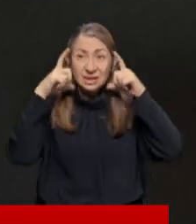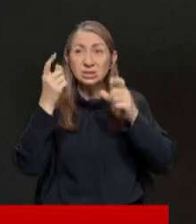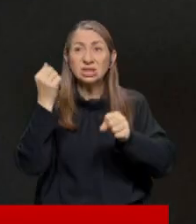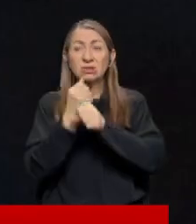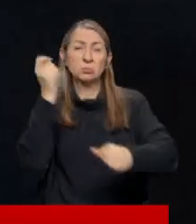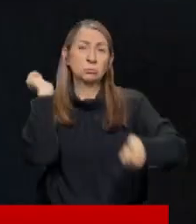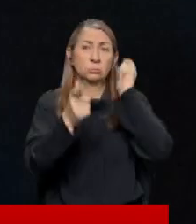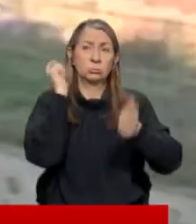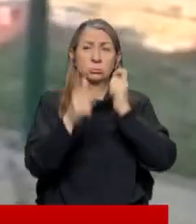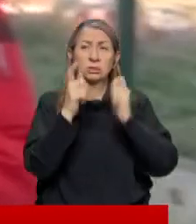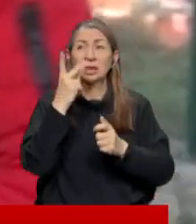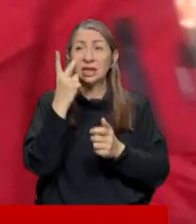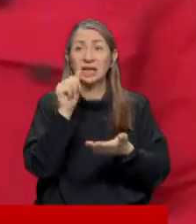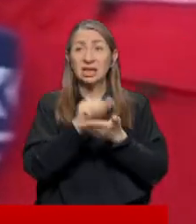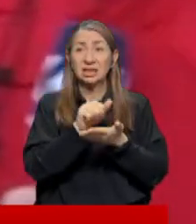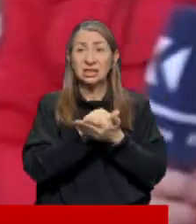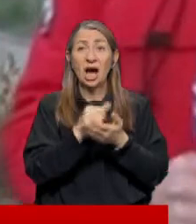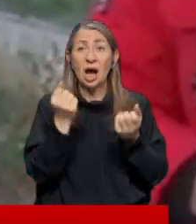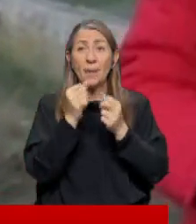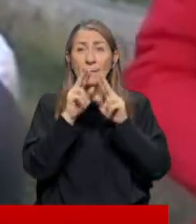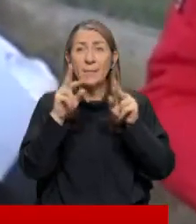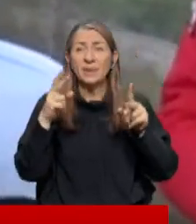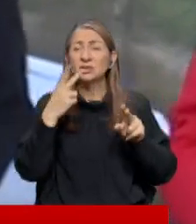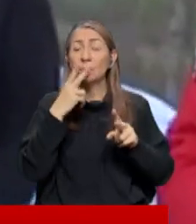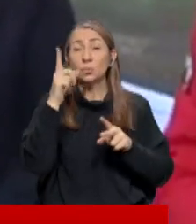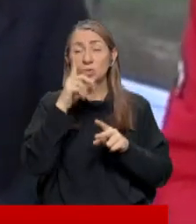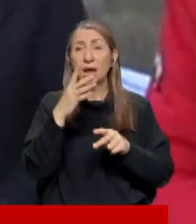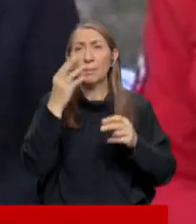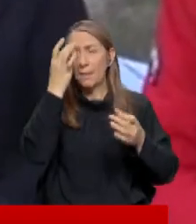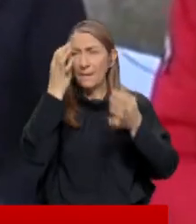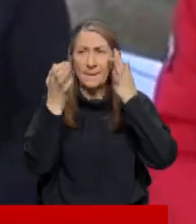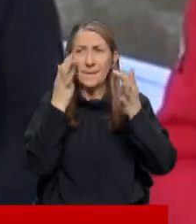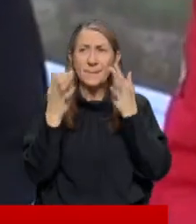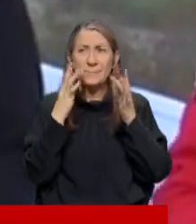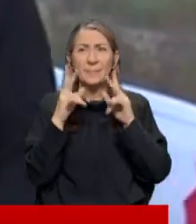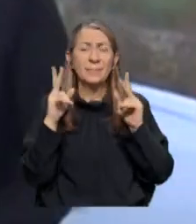taşlı saldırısına uğradı. İki gazeteci aracın kırılan camları nedeniyle yaralandı.